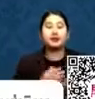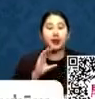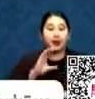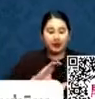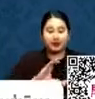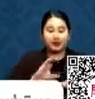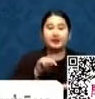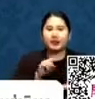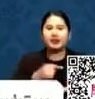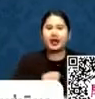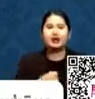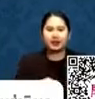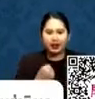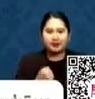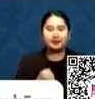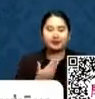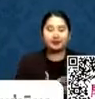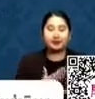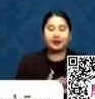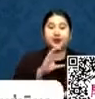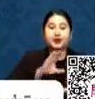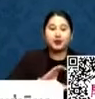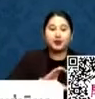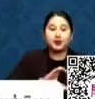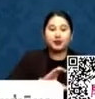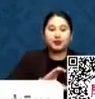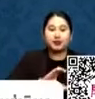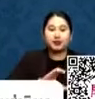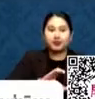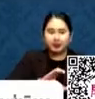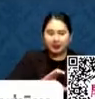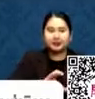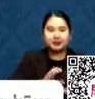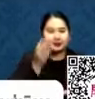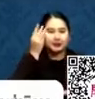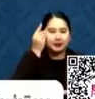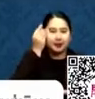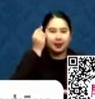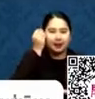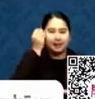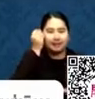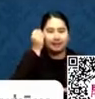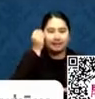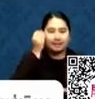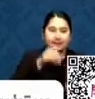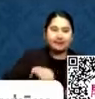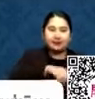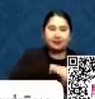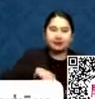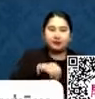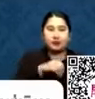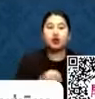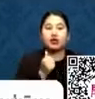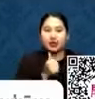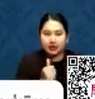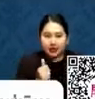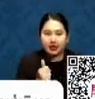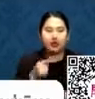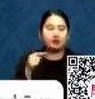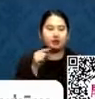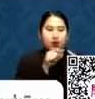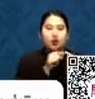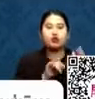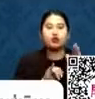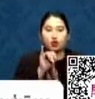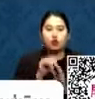ล้วก็จะพูดคุยว่าอะไรสมควรอะไรไม่สมควรแล้วก็เพื่อปรับปรุงให้โดนใจพี่น้องประชาชนนะคะแล้วก็ย้ำเลยว่าการ